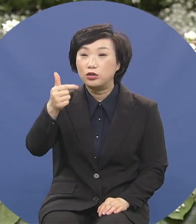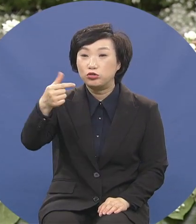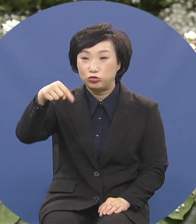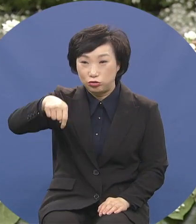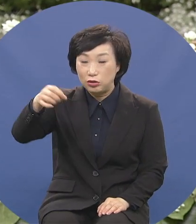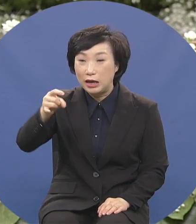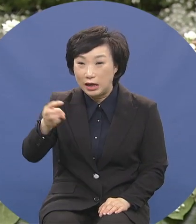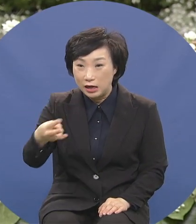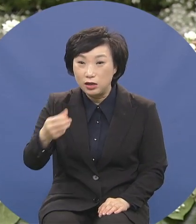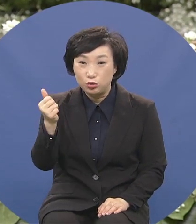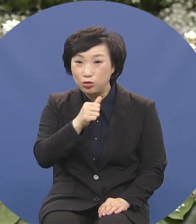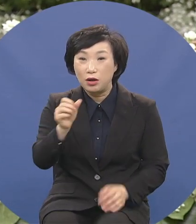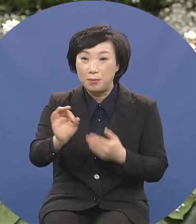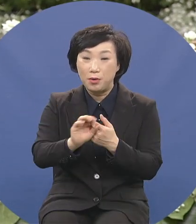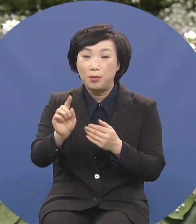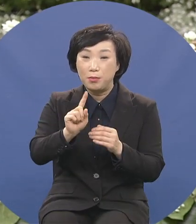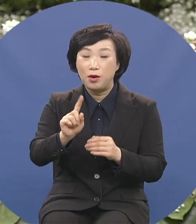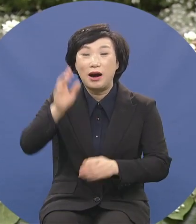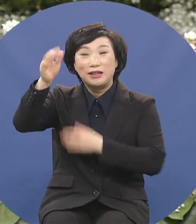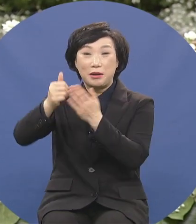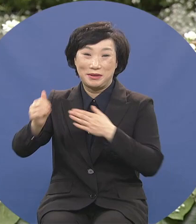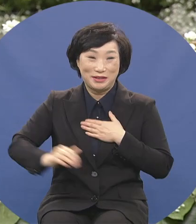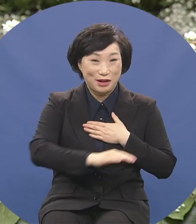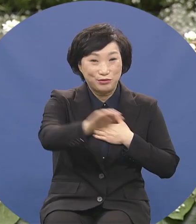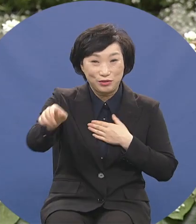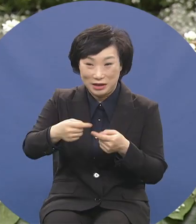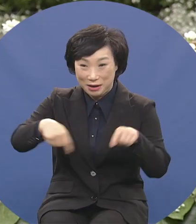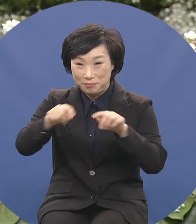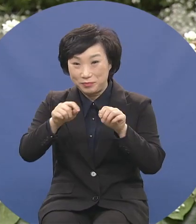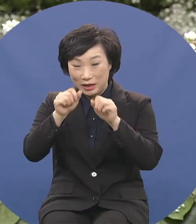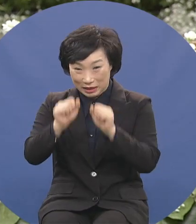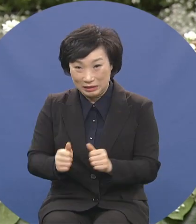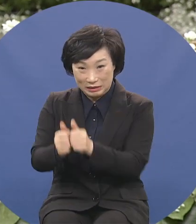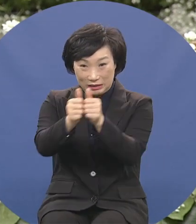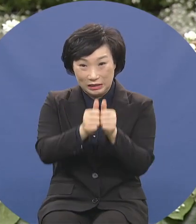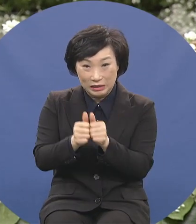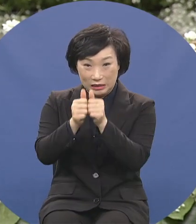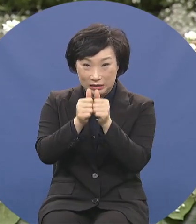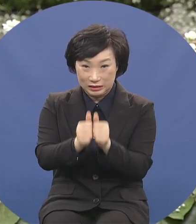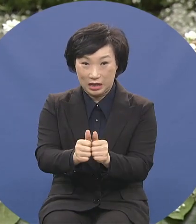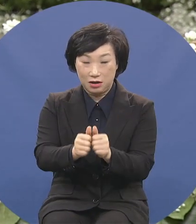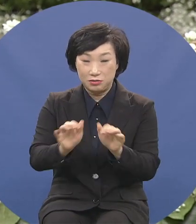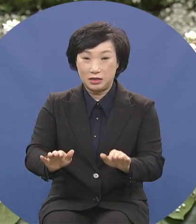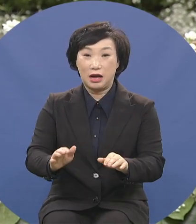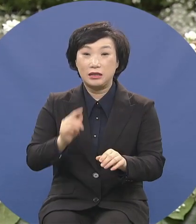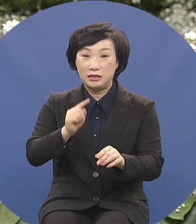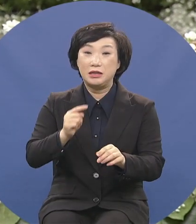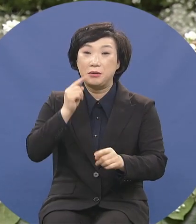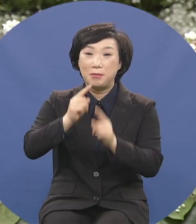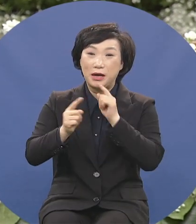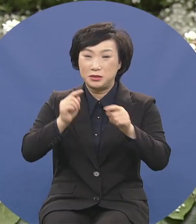이름을 번역한 즉 하나님이 우리와 함께 계시다. 그 말씀이 다